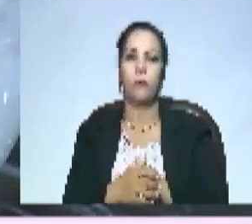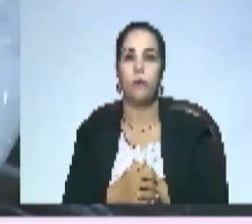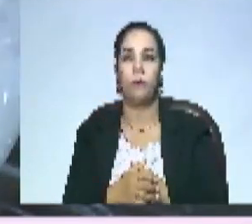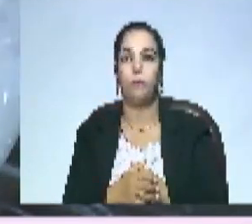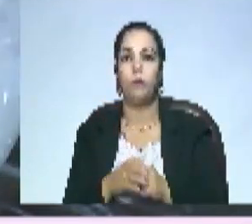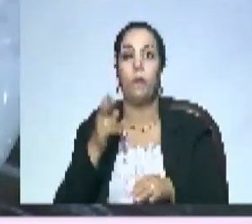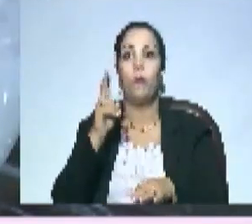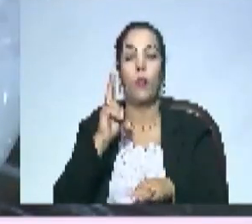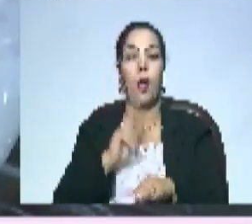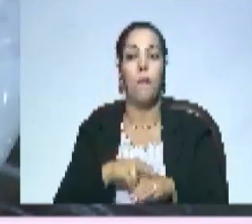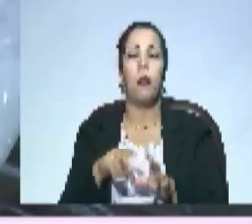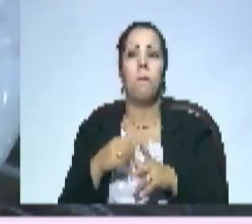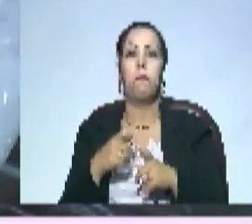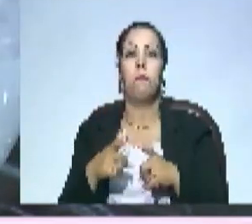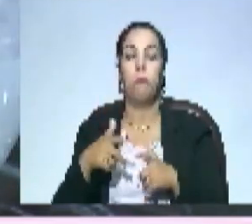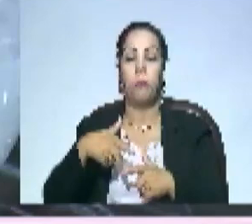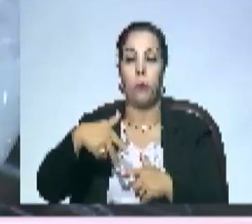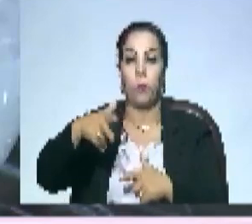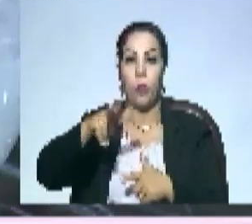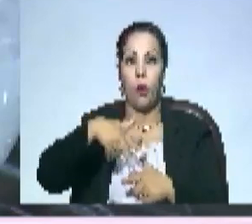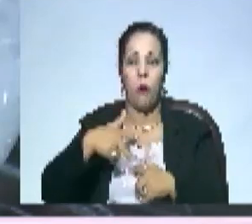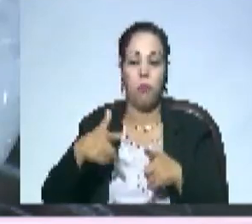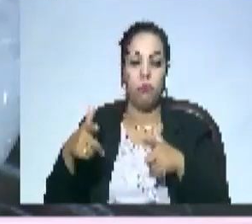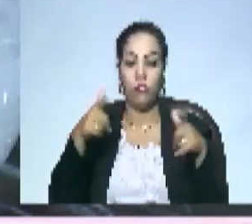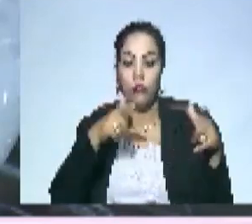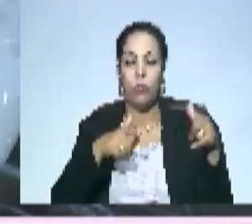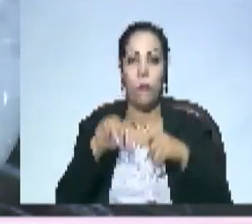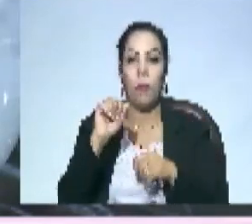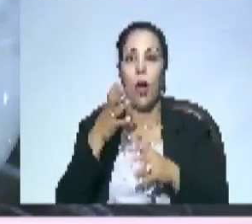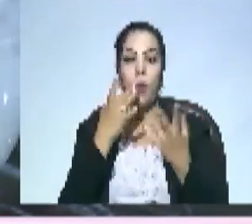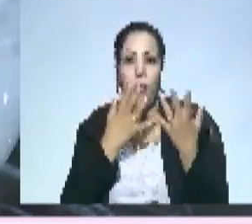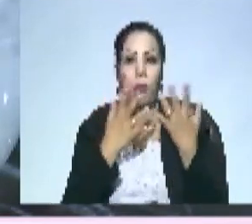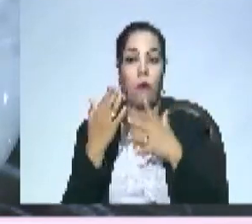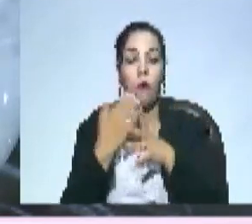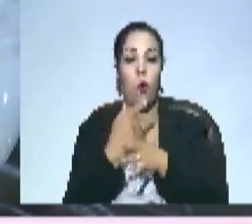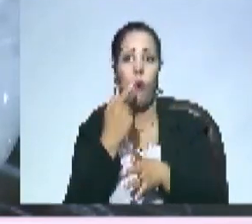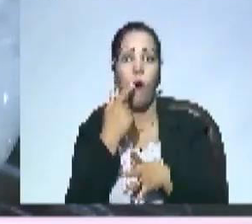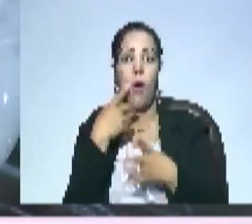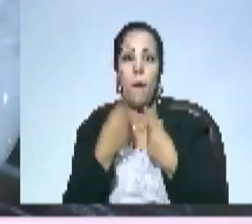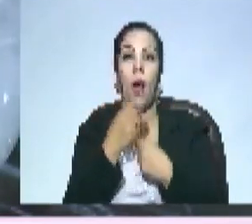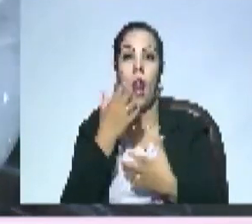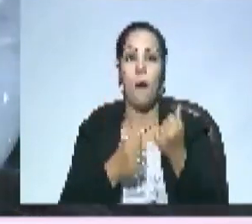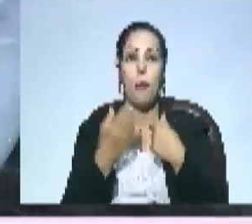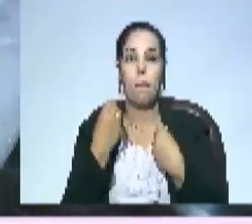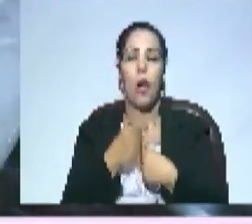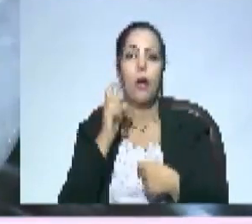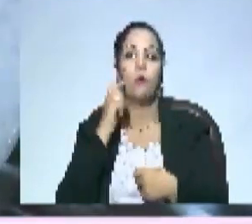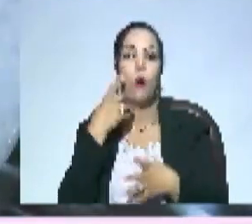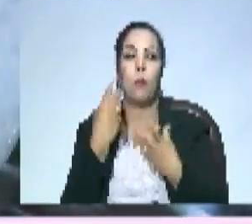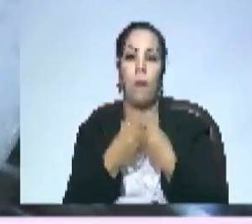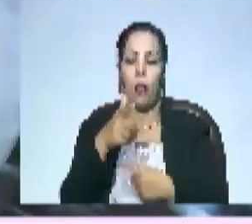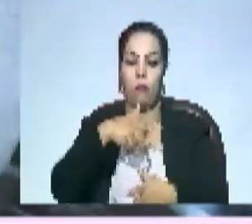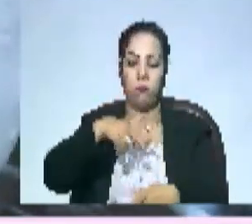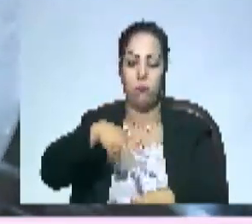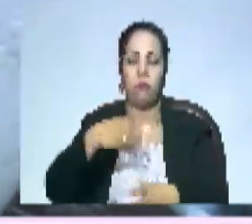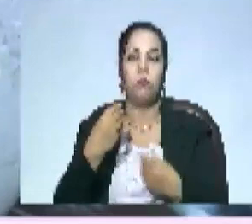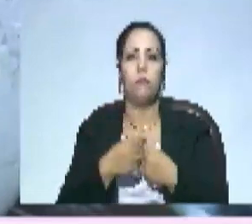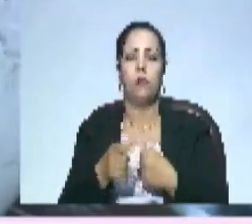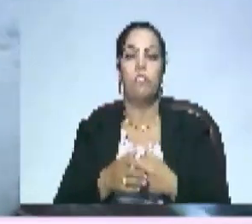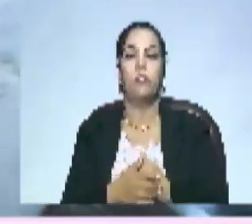الكريم شانتيه وكريمه الخف واللبن والسكر بالظبط